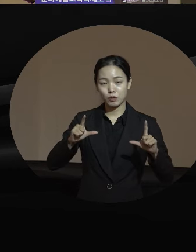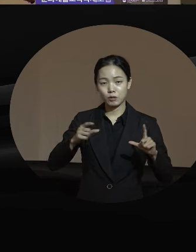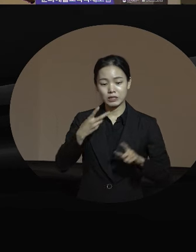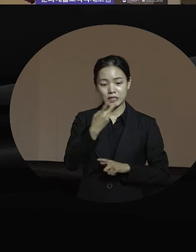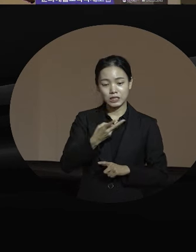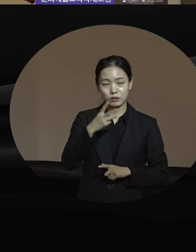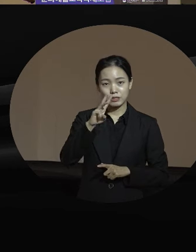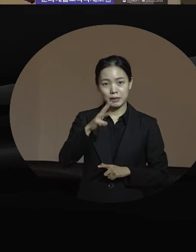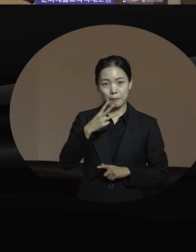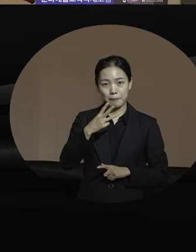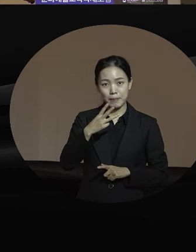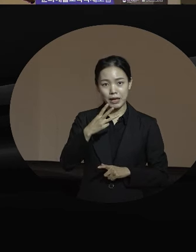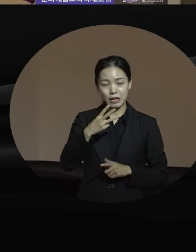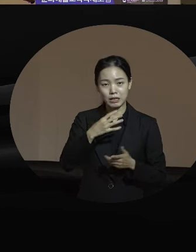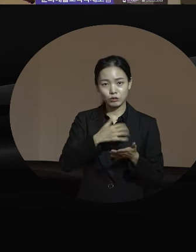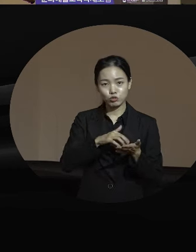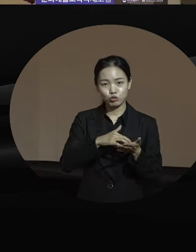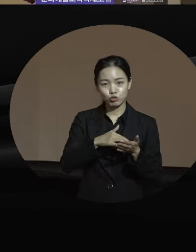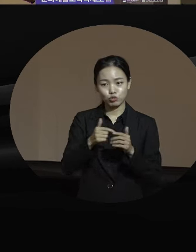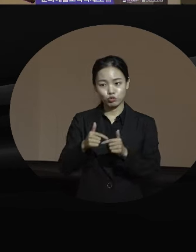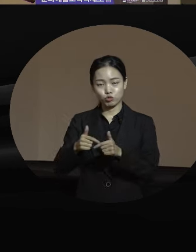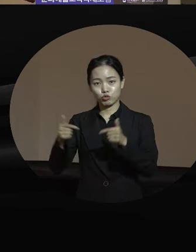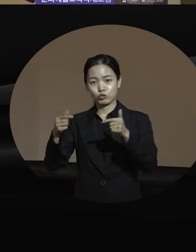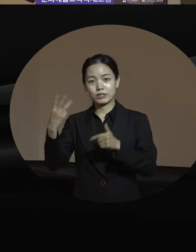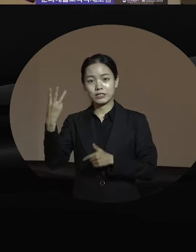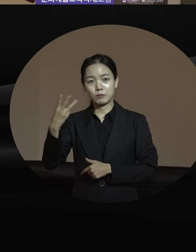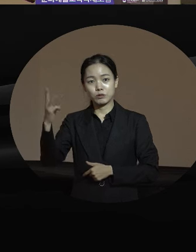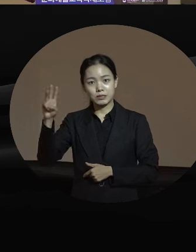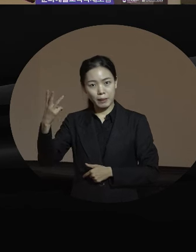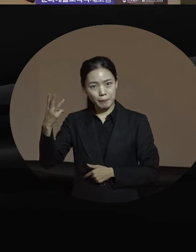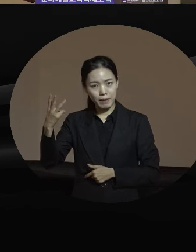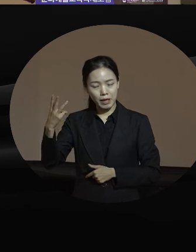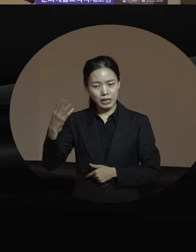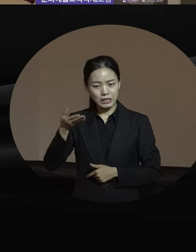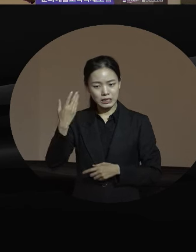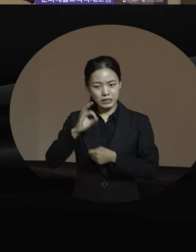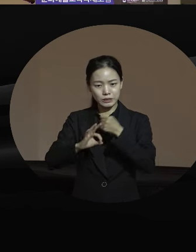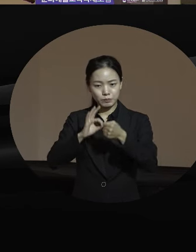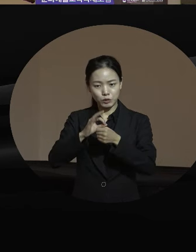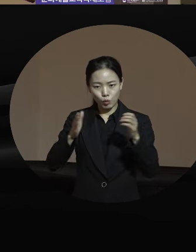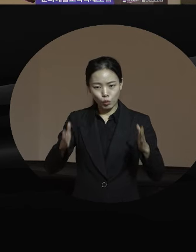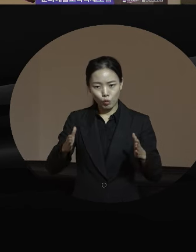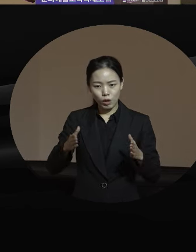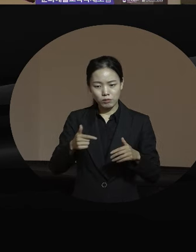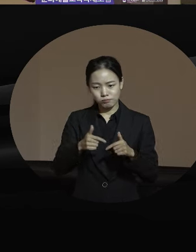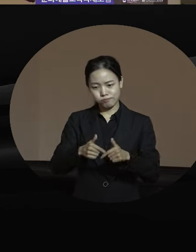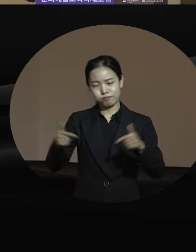개에서 2023년 3,300여 개로 지난 10년간 약 1,000개나 증가했습니다.